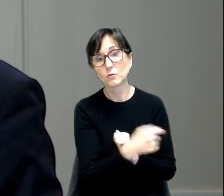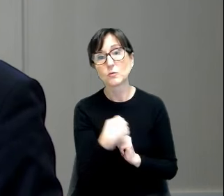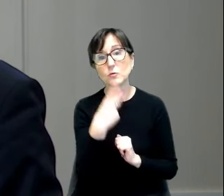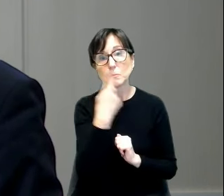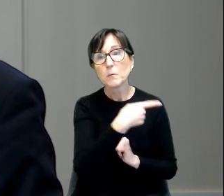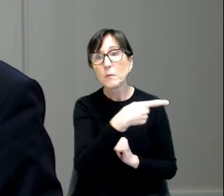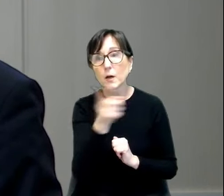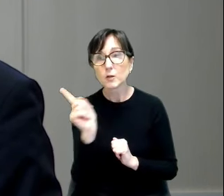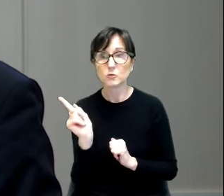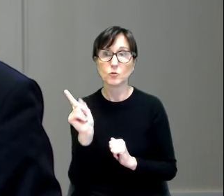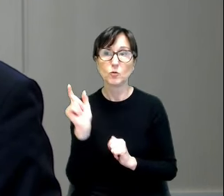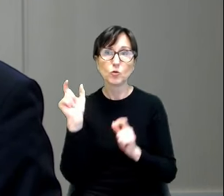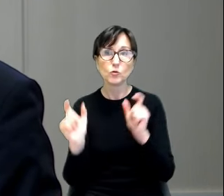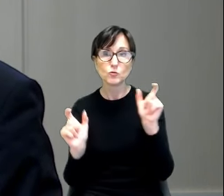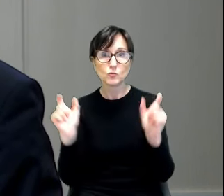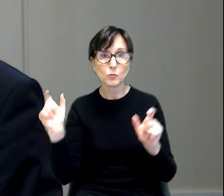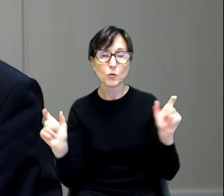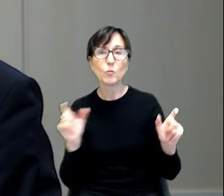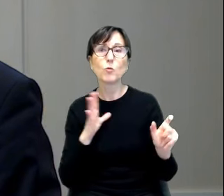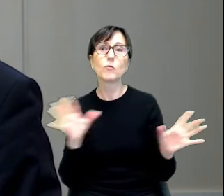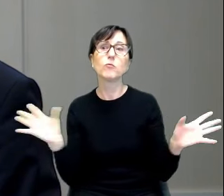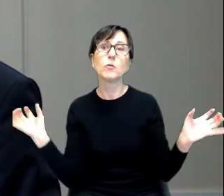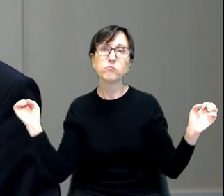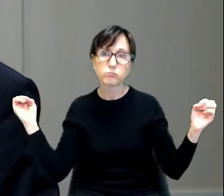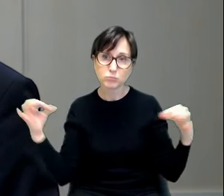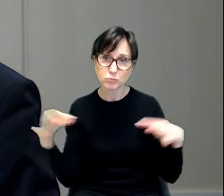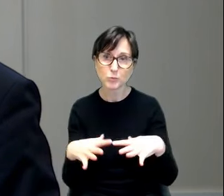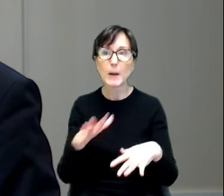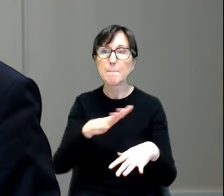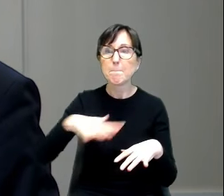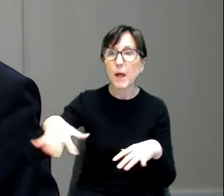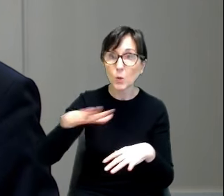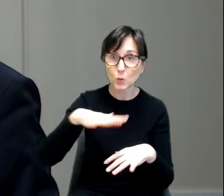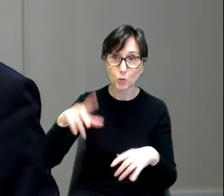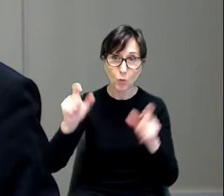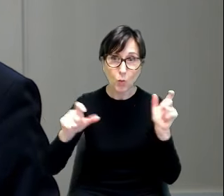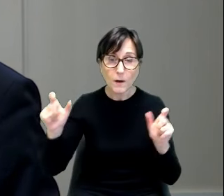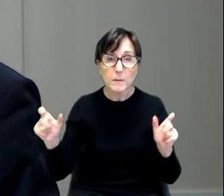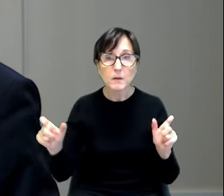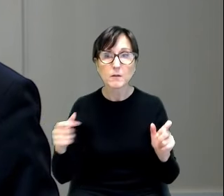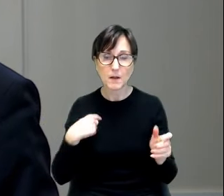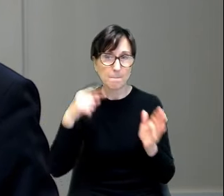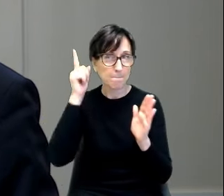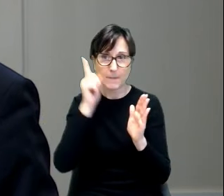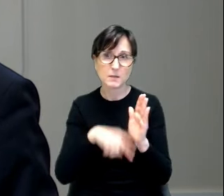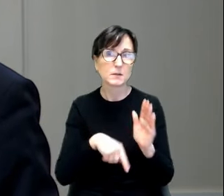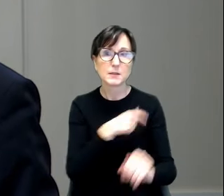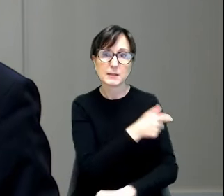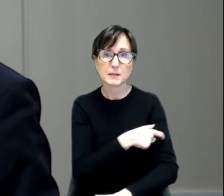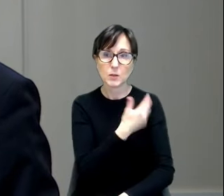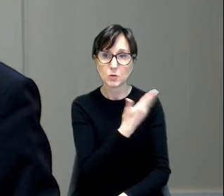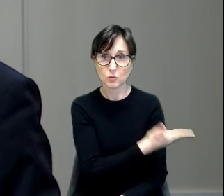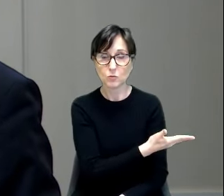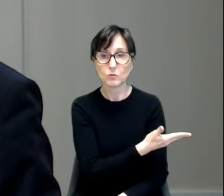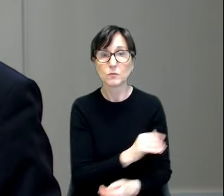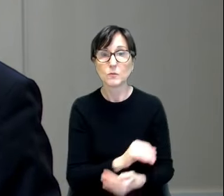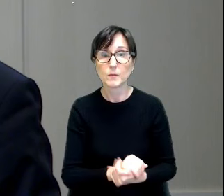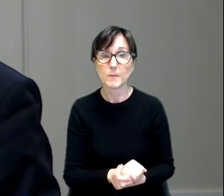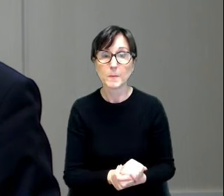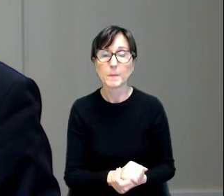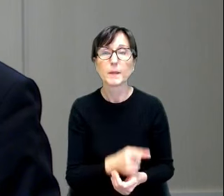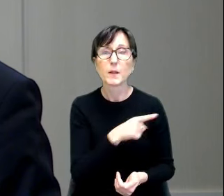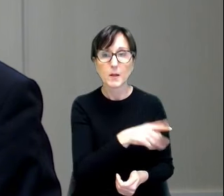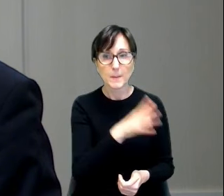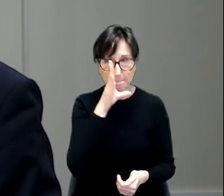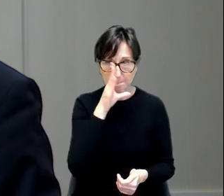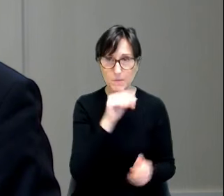vieną susitikimą su klaipėdos bendruomene matėme jų aktyvumo seminaičiu aš jais pasitikiu aš tikiu kad jie sugebės atstovauti